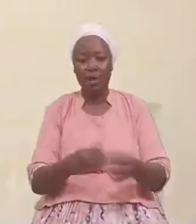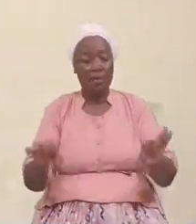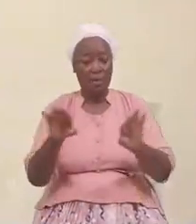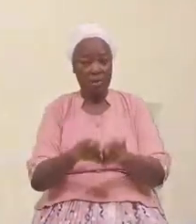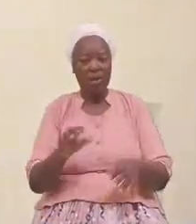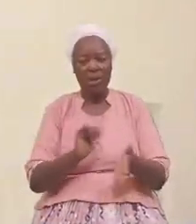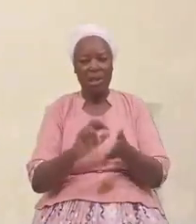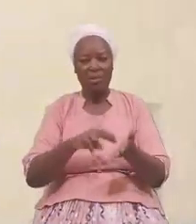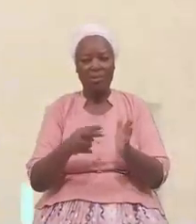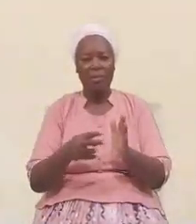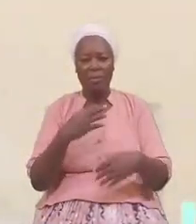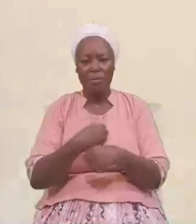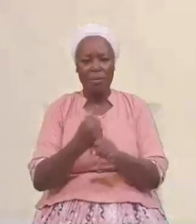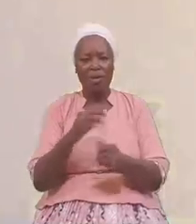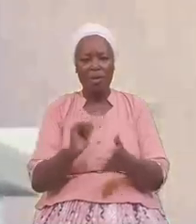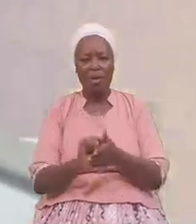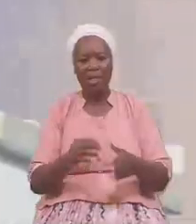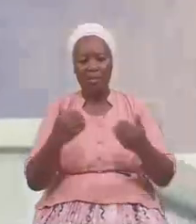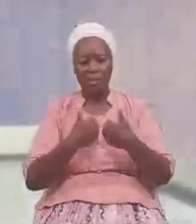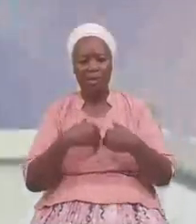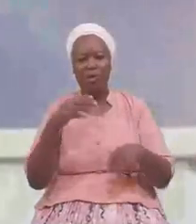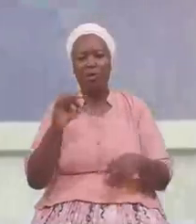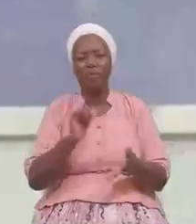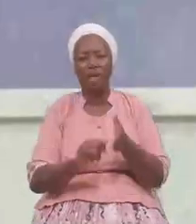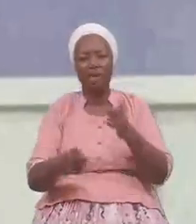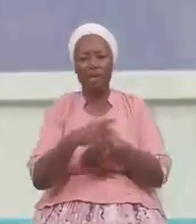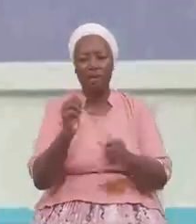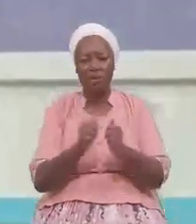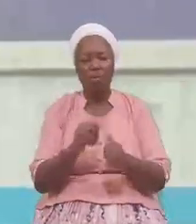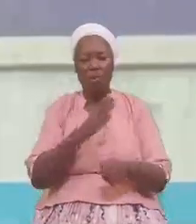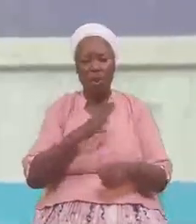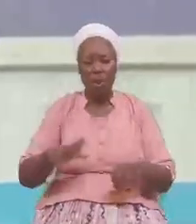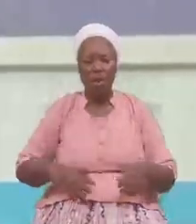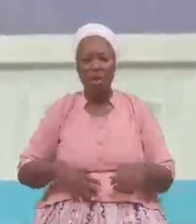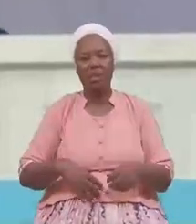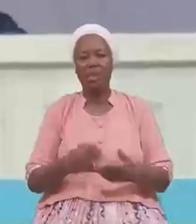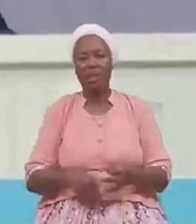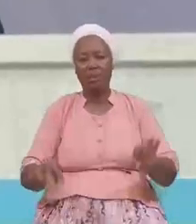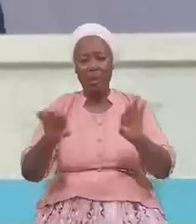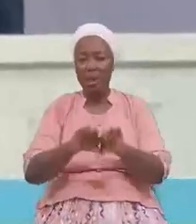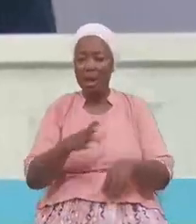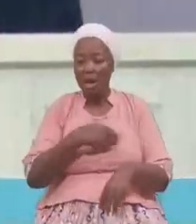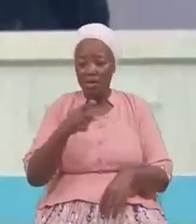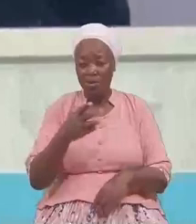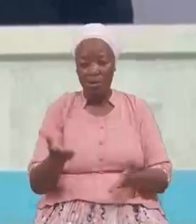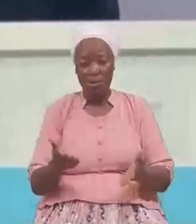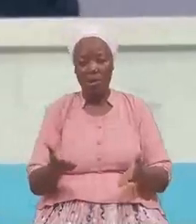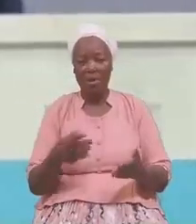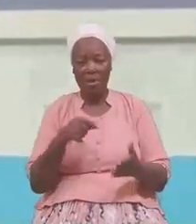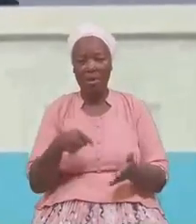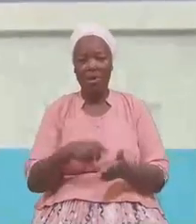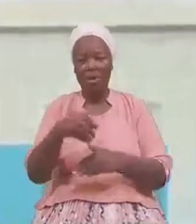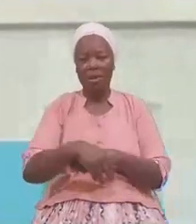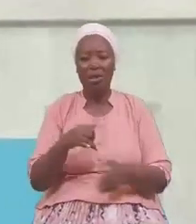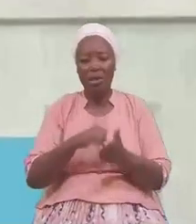rend la procession de ce jour-là avec Christ significative. Est-ce que tu es là ce soir? C'est toi qui dis, oh